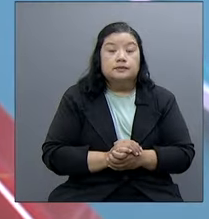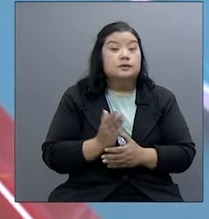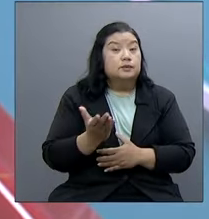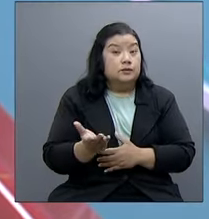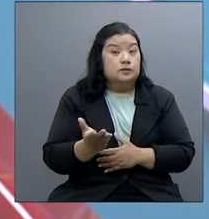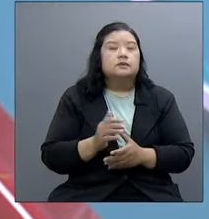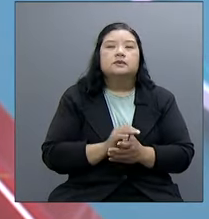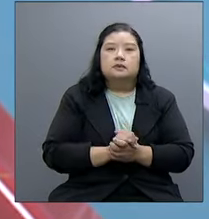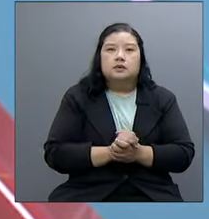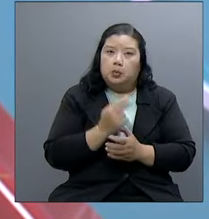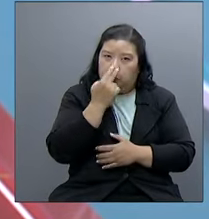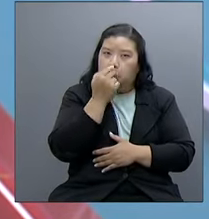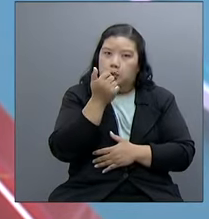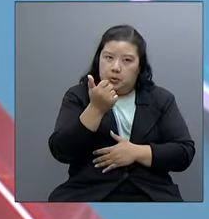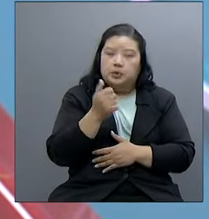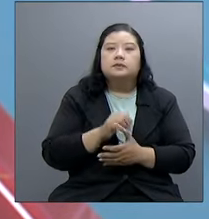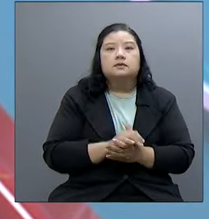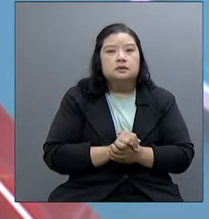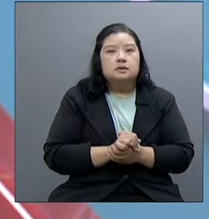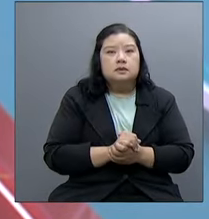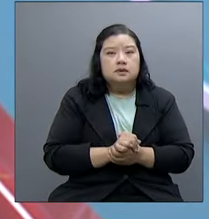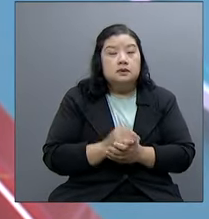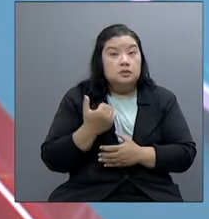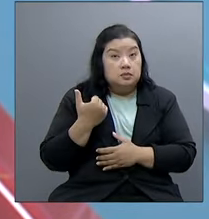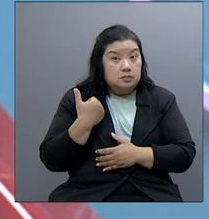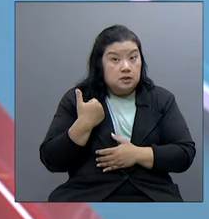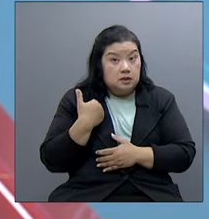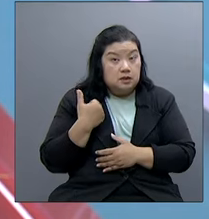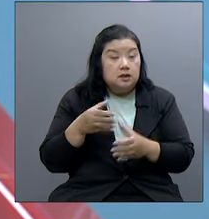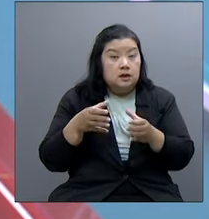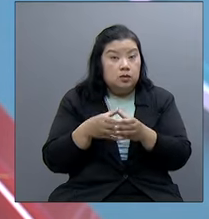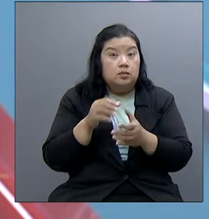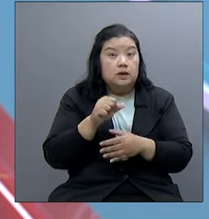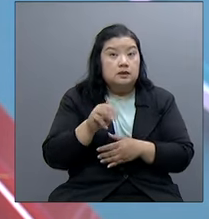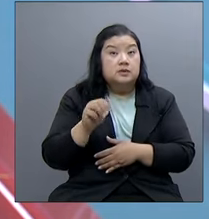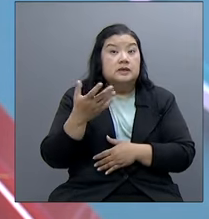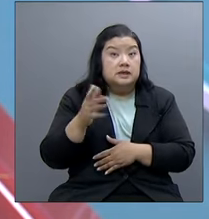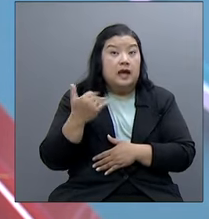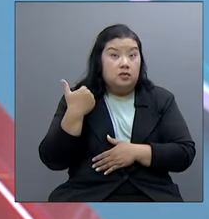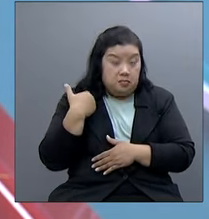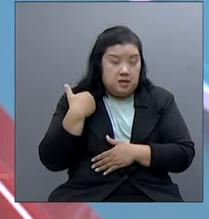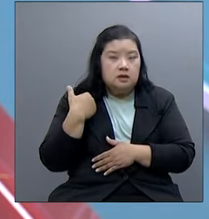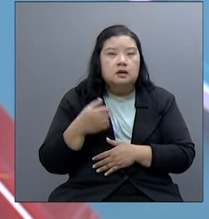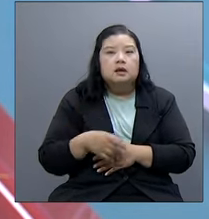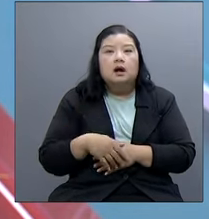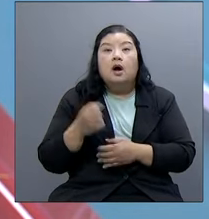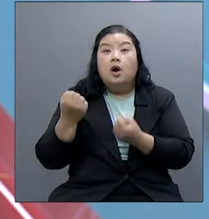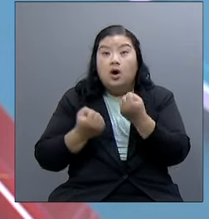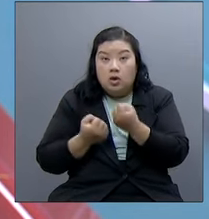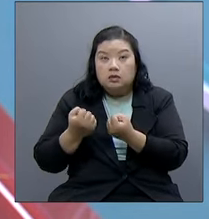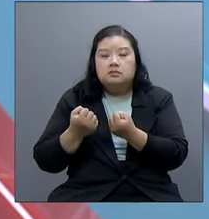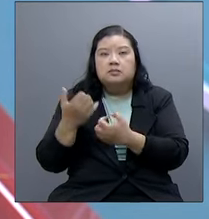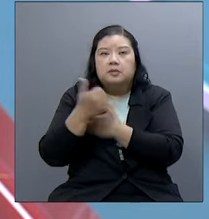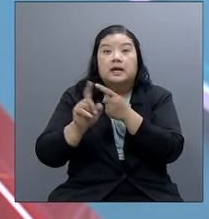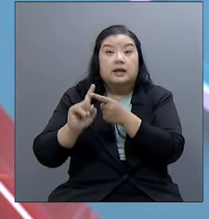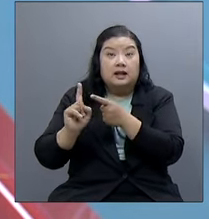อกหนอย่ทน่าสนใจ ไม่ใช่แค่ของวศาฆฮจชมชน หอของที่อยู่ใชมชนนะต่ชาิเองอุตสาหกรรผลิรถยนต์กมีหลายจ้หล